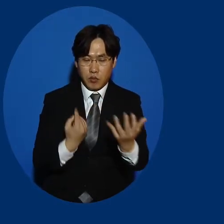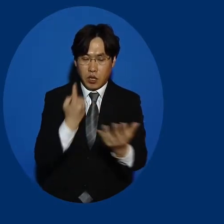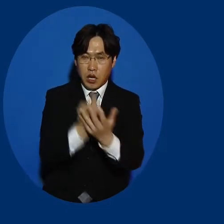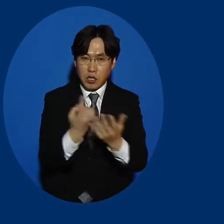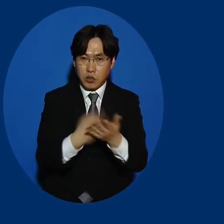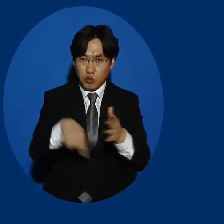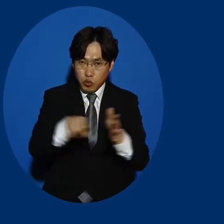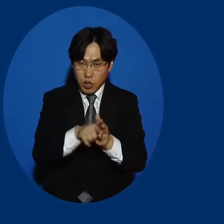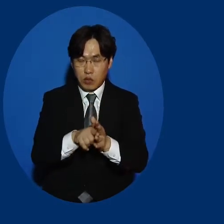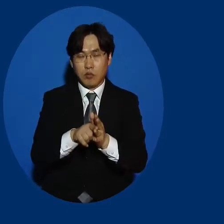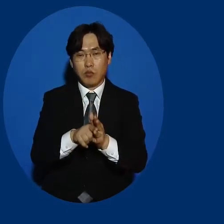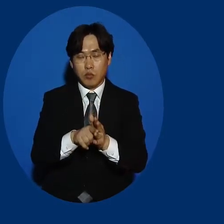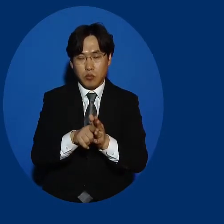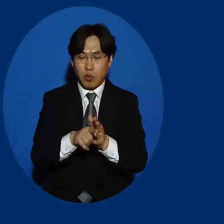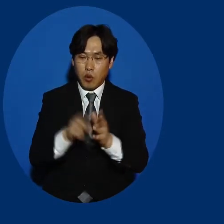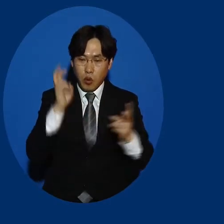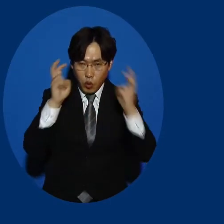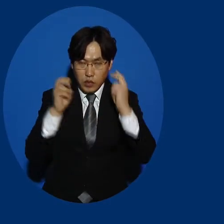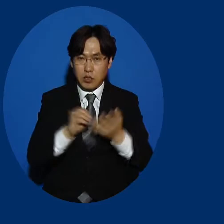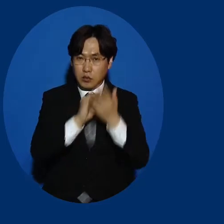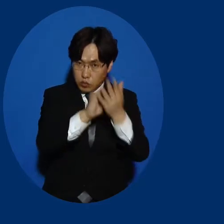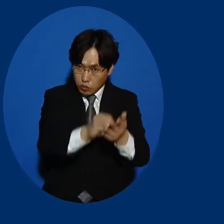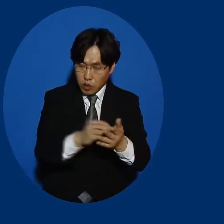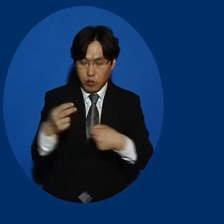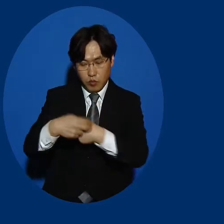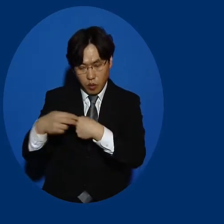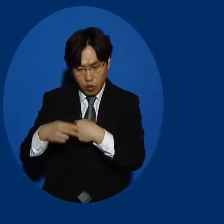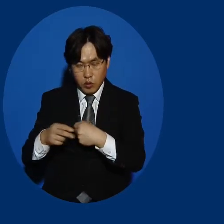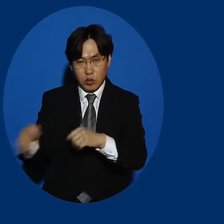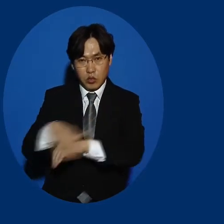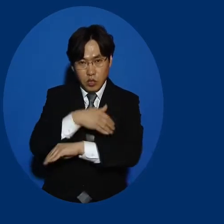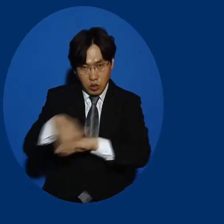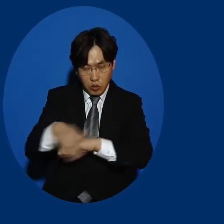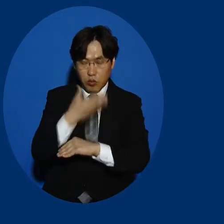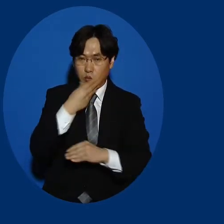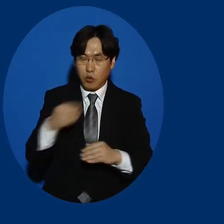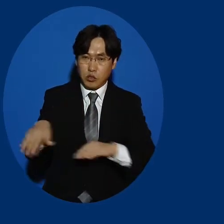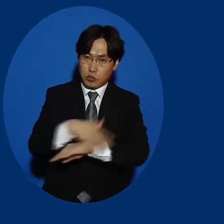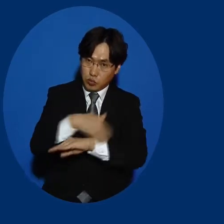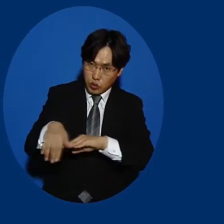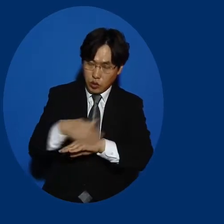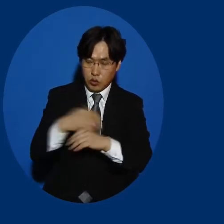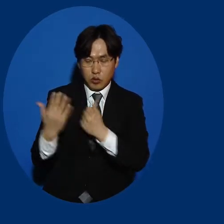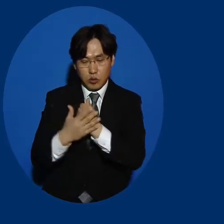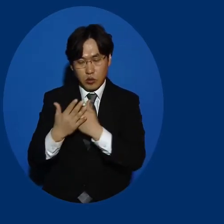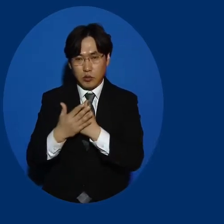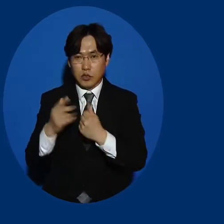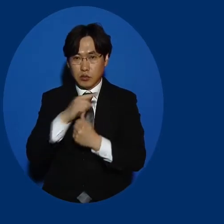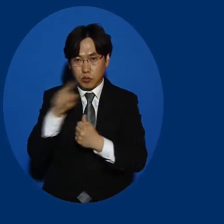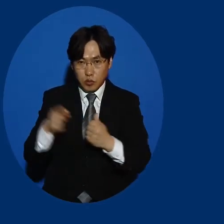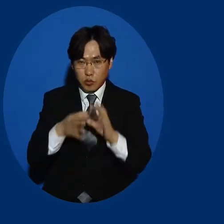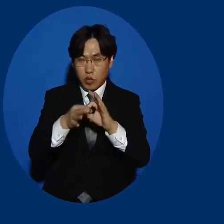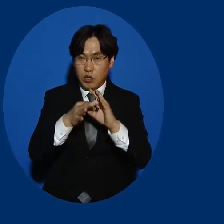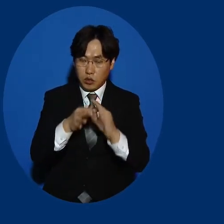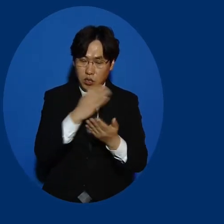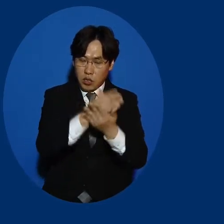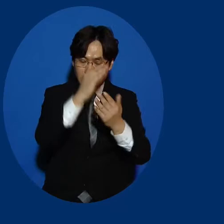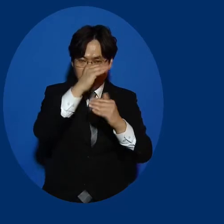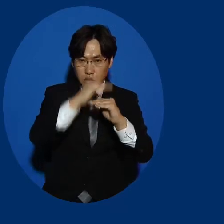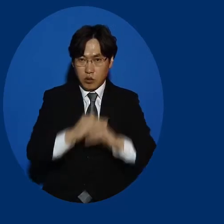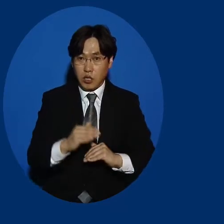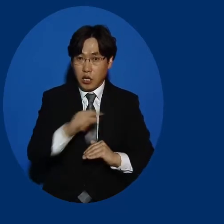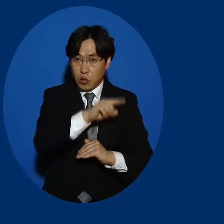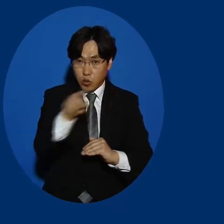어떤 기업에 취업을 할 수도 있고 또 병원을 다닐 수도 있고요. 또 복지 시설에 다니면서 또 서비스를 받을 수도 있는데 거기에